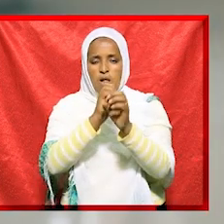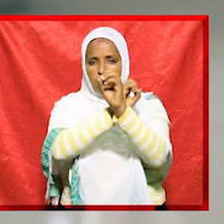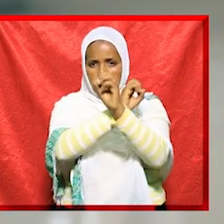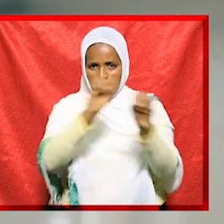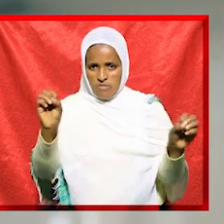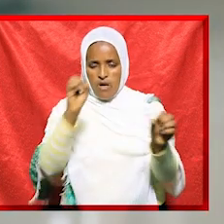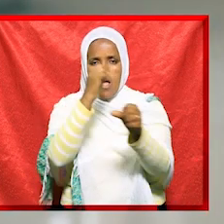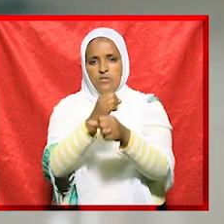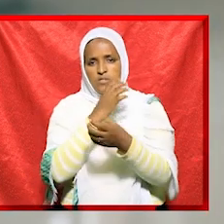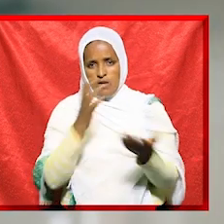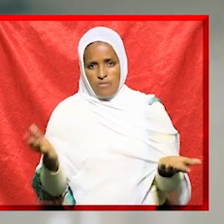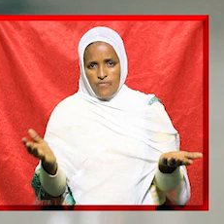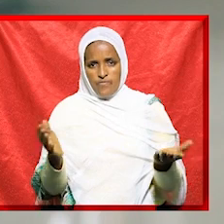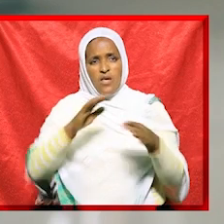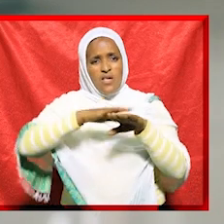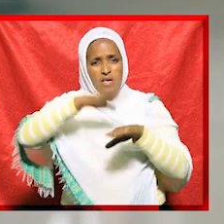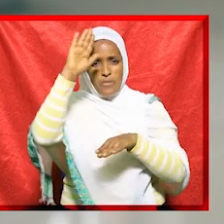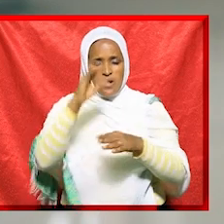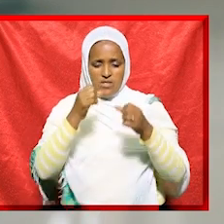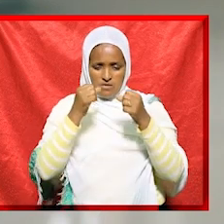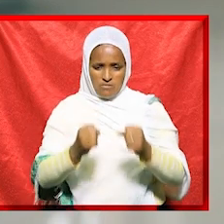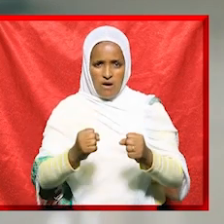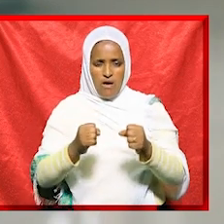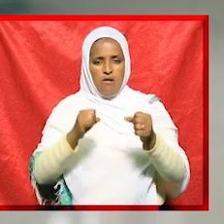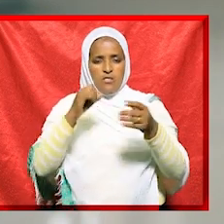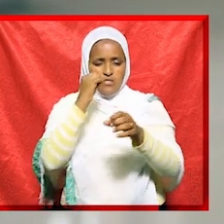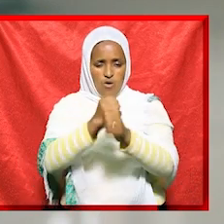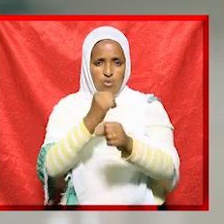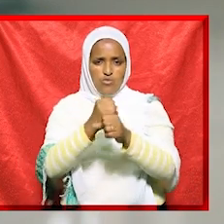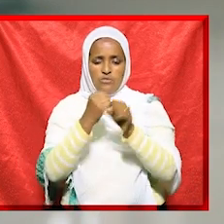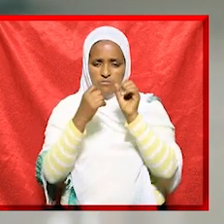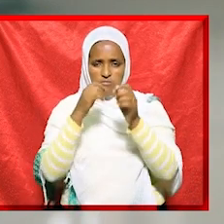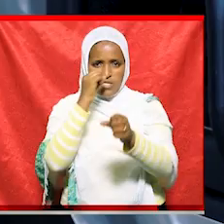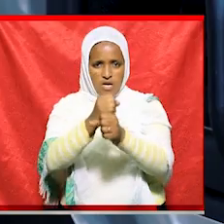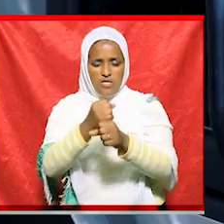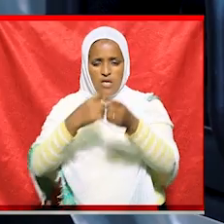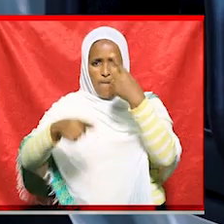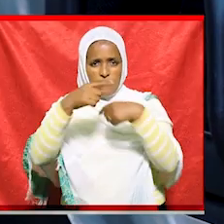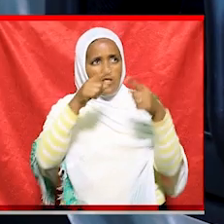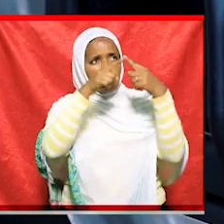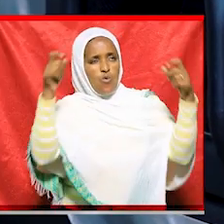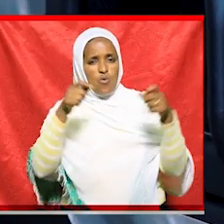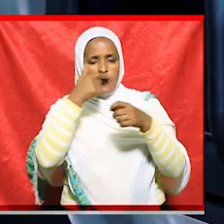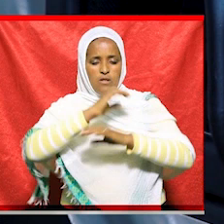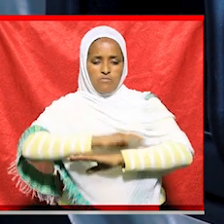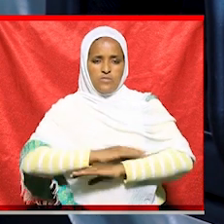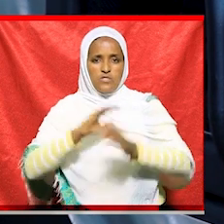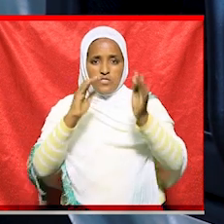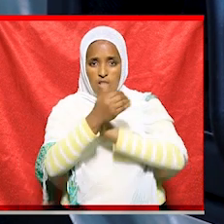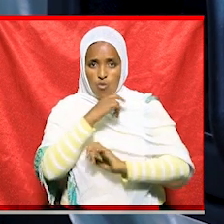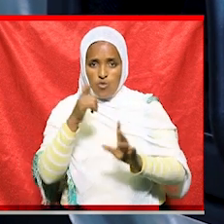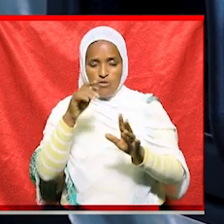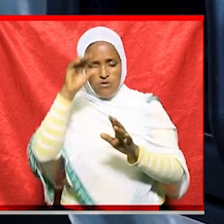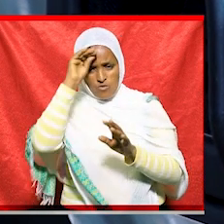እየተሰራ አይደለምና የበለጠ ተጠናክረን ስራዎችን መስራት ይሄ የመጣውን ተቃወምን ብለን የምናርፈበት